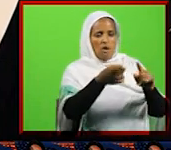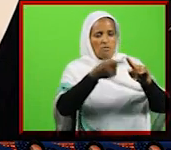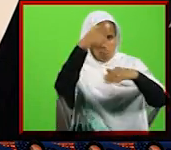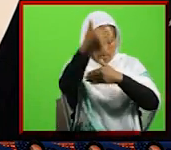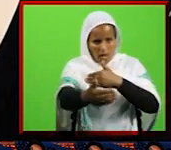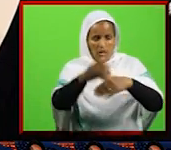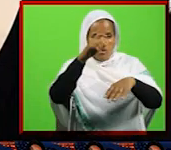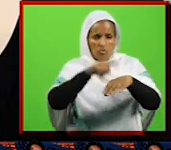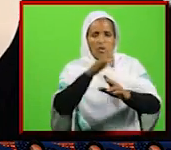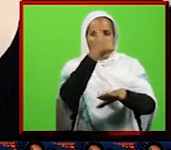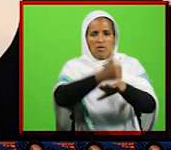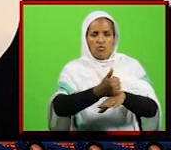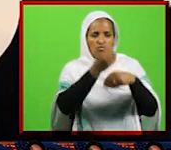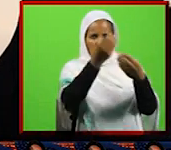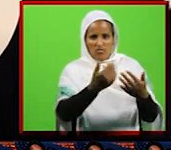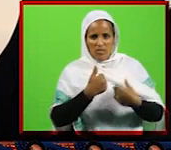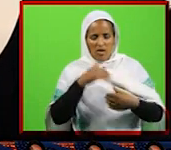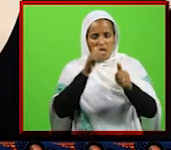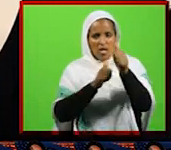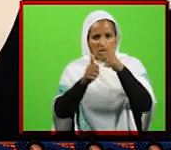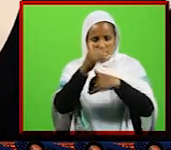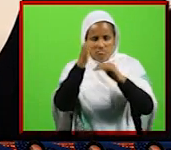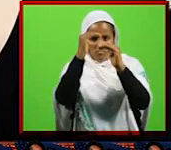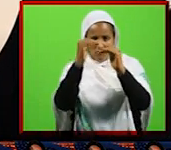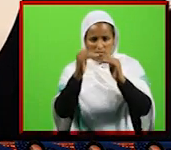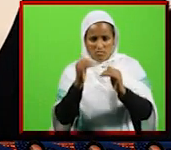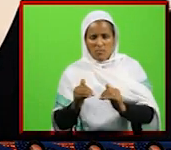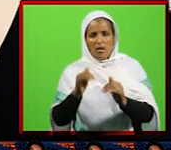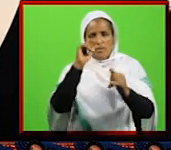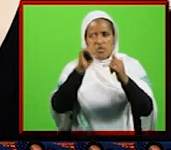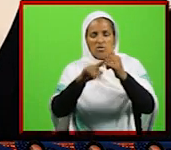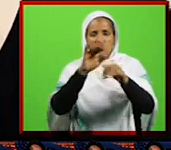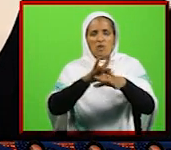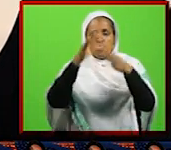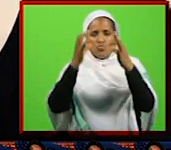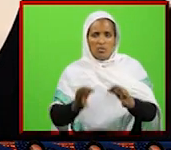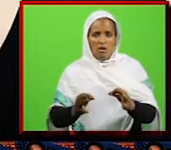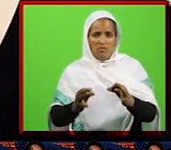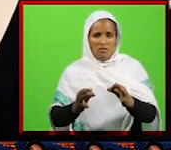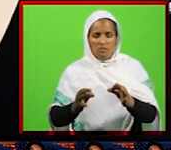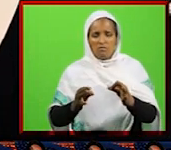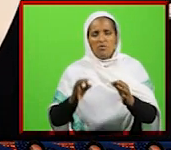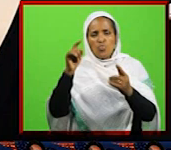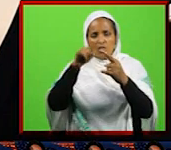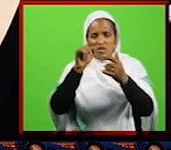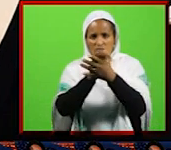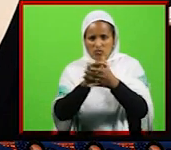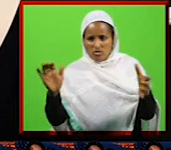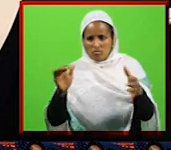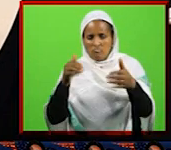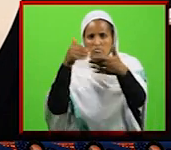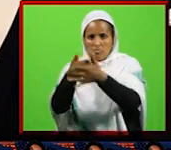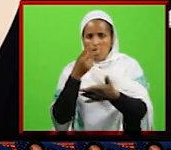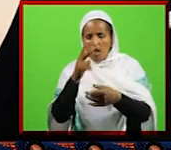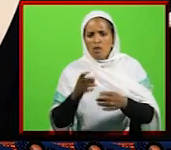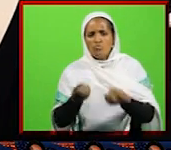ያለውን ቅደም ተከተል አይተው ነው ከመጨረሻ ላይ ወደ ፍቺ እየወሰዱ ያሉ የምናየው። ብዙ